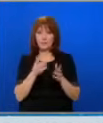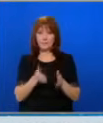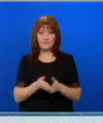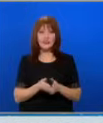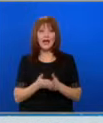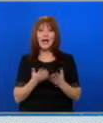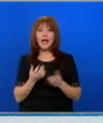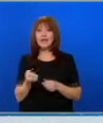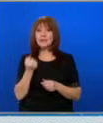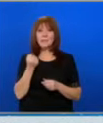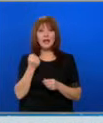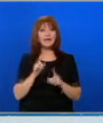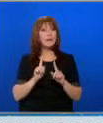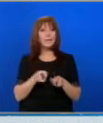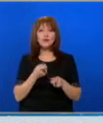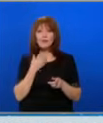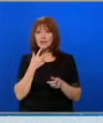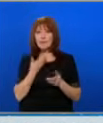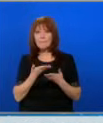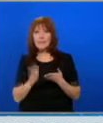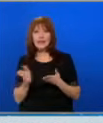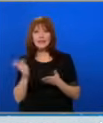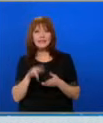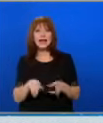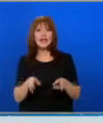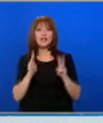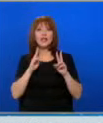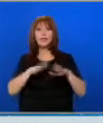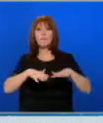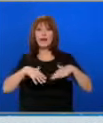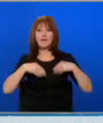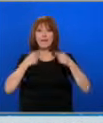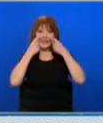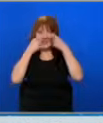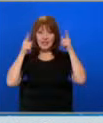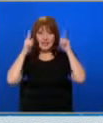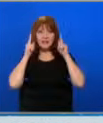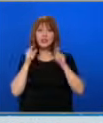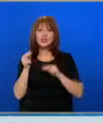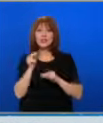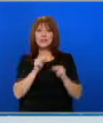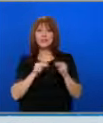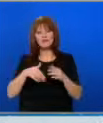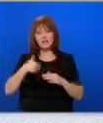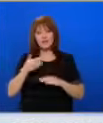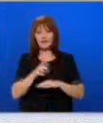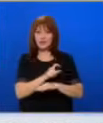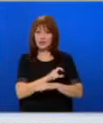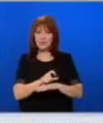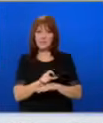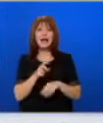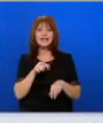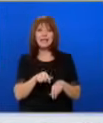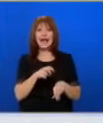Брюксел. Ветото обаче може да бъде вдигнато с решение на парламента в Нидерландия, който ще заседава следващата седмица.